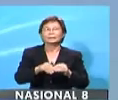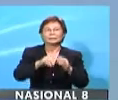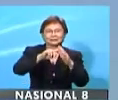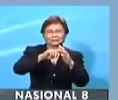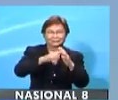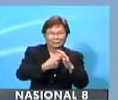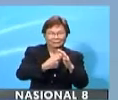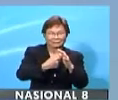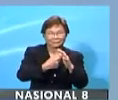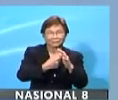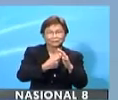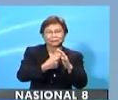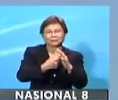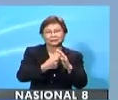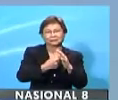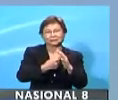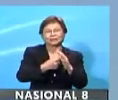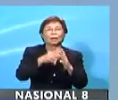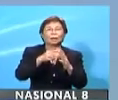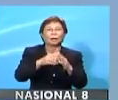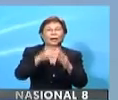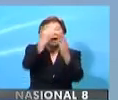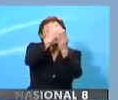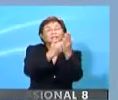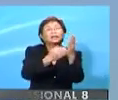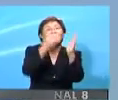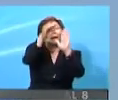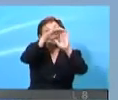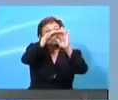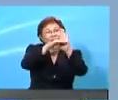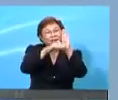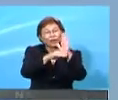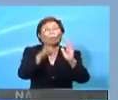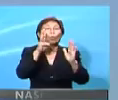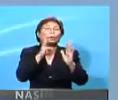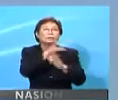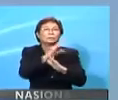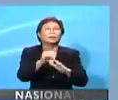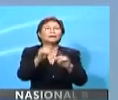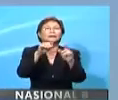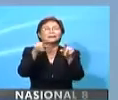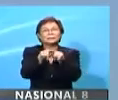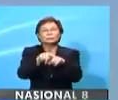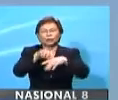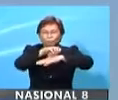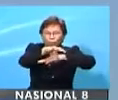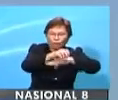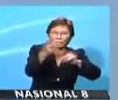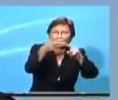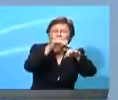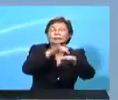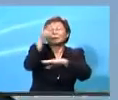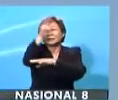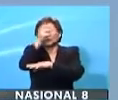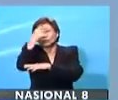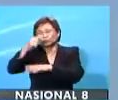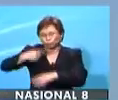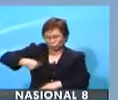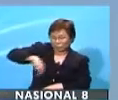selaras dengan hala tuju negara dan dapat memberi khidmat nasihat kepada kerajaan juga untuk